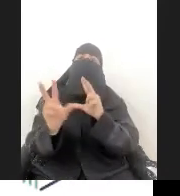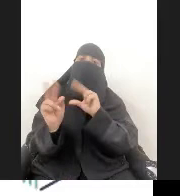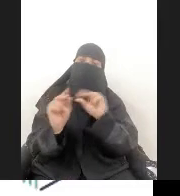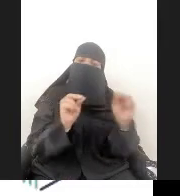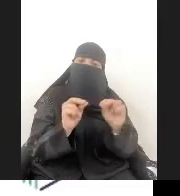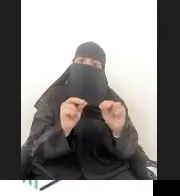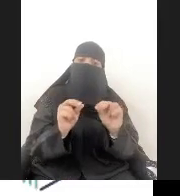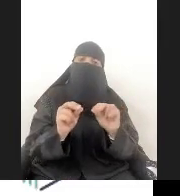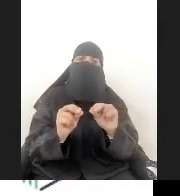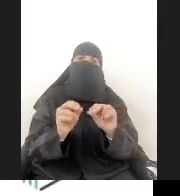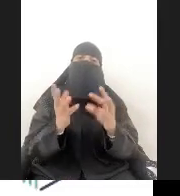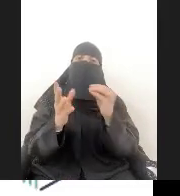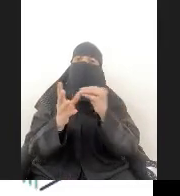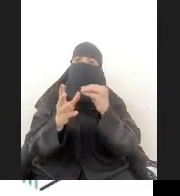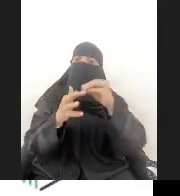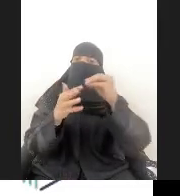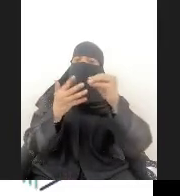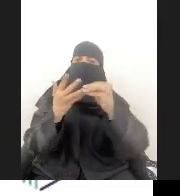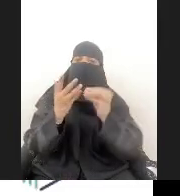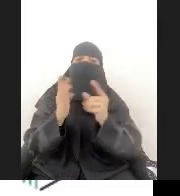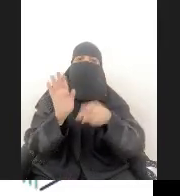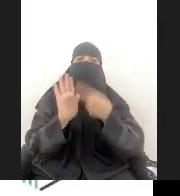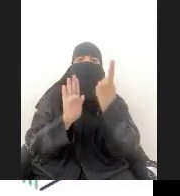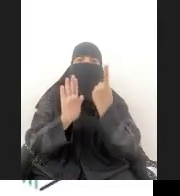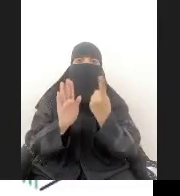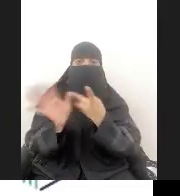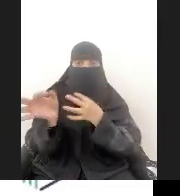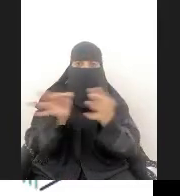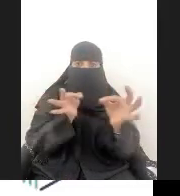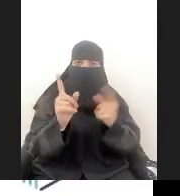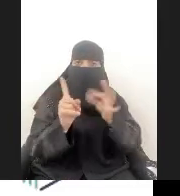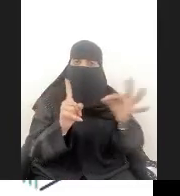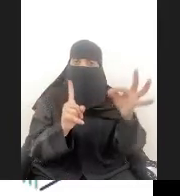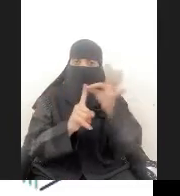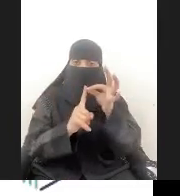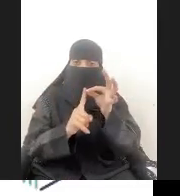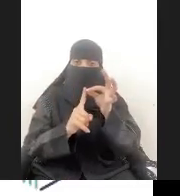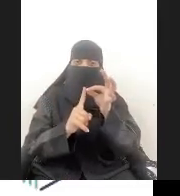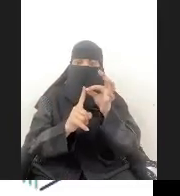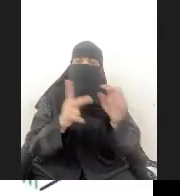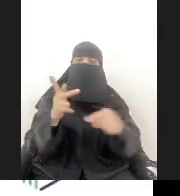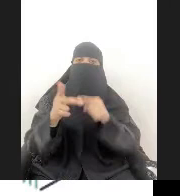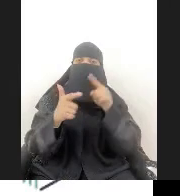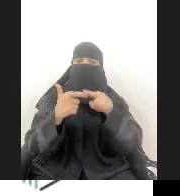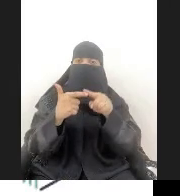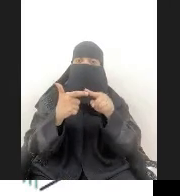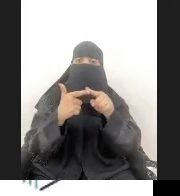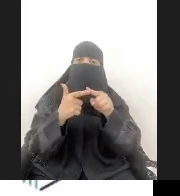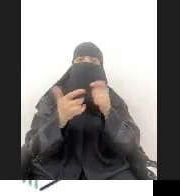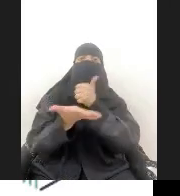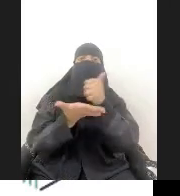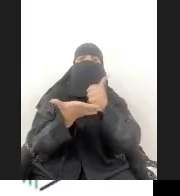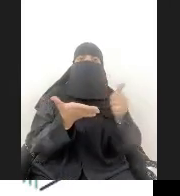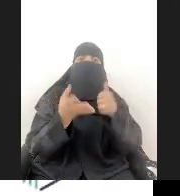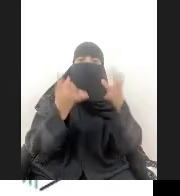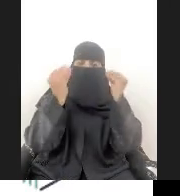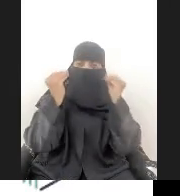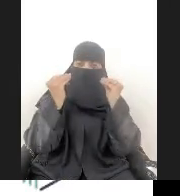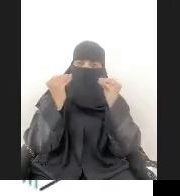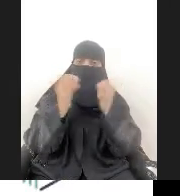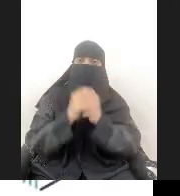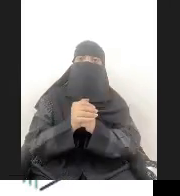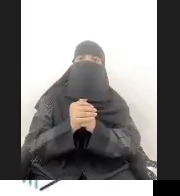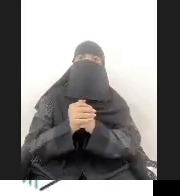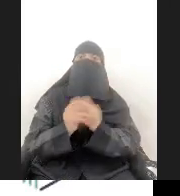الأولى قلنا بها تحديد أهداف تعليمية، هذه المرحلة الثانية تحديد أساليب التقييم. لأهداف تعليمية ربما تجدها موجودة عندك في الكتاب أو أن